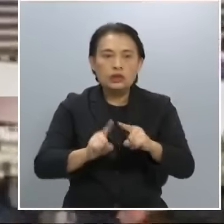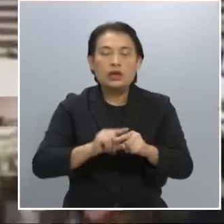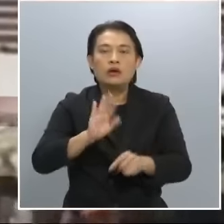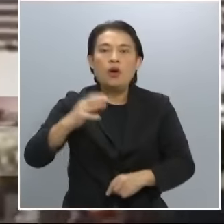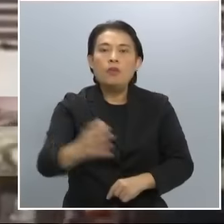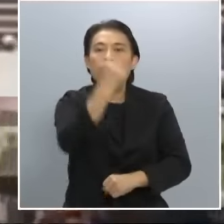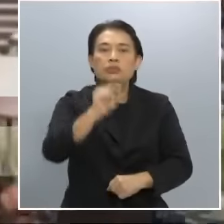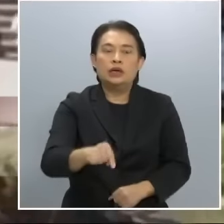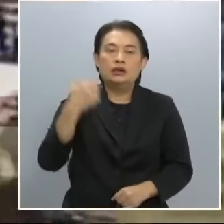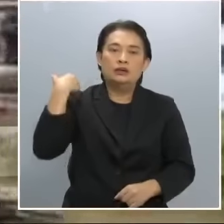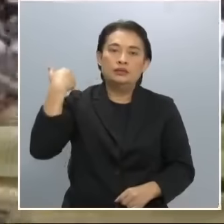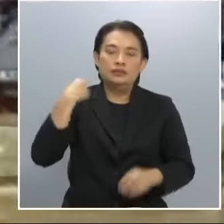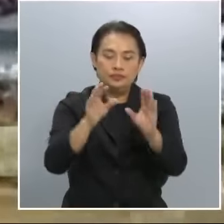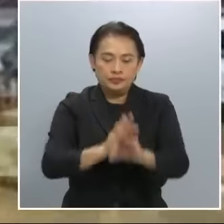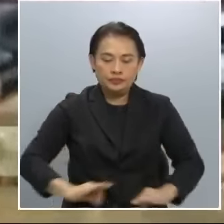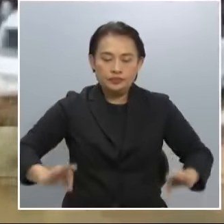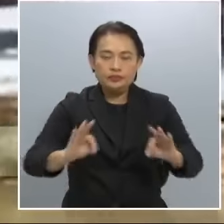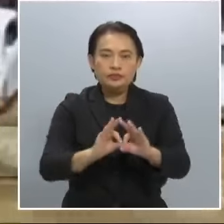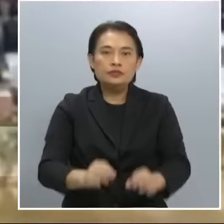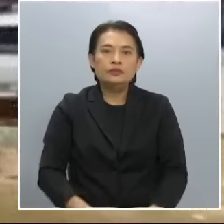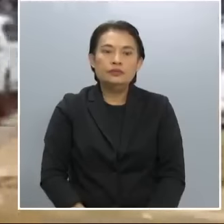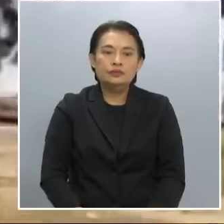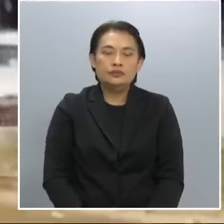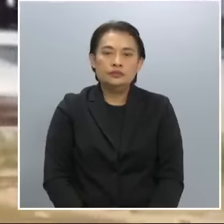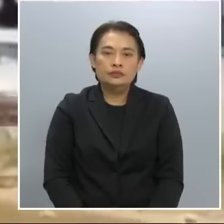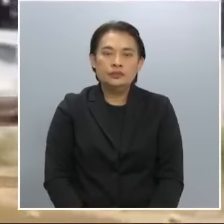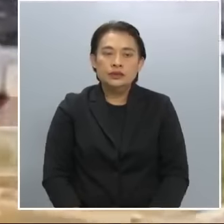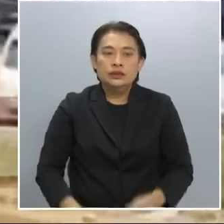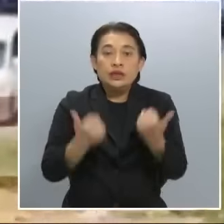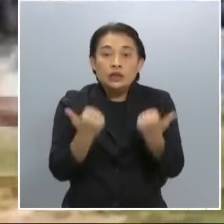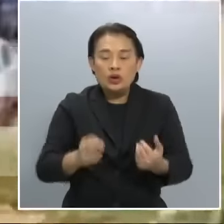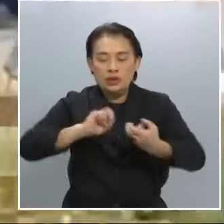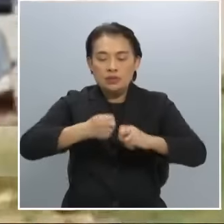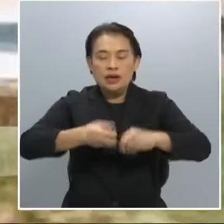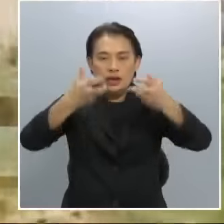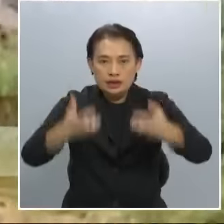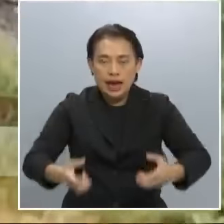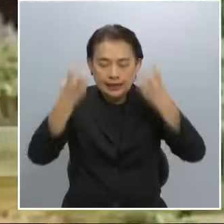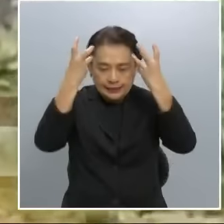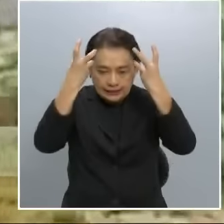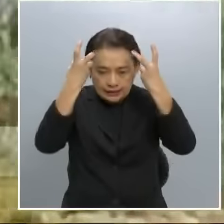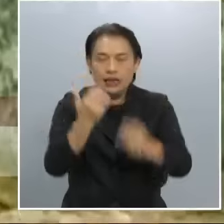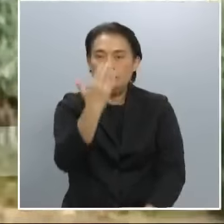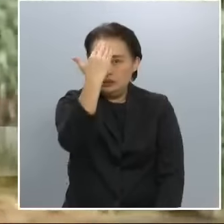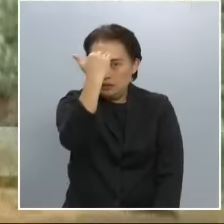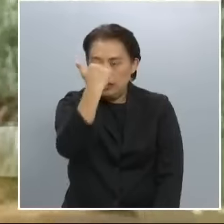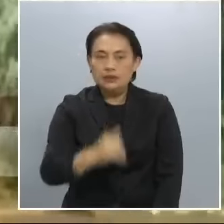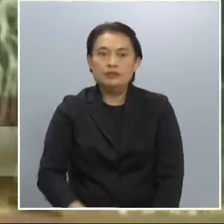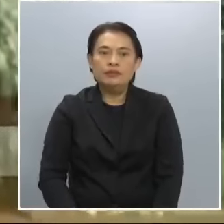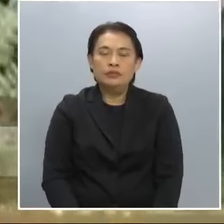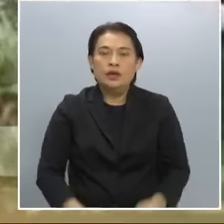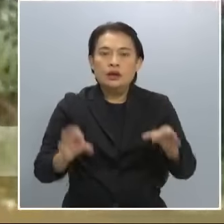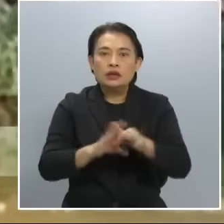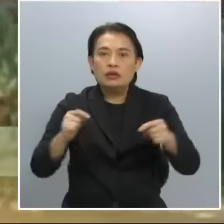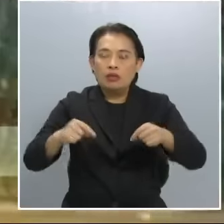ท่านผู้ชมกรณีที่เกิดขึ้นที่มันกลับมาตึงเครียดและรอกล่าสุดกระทั่งมีการสู้รบกันหนักหน่